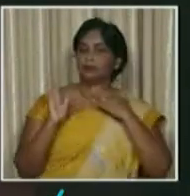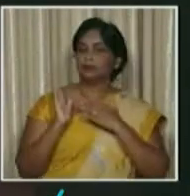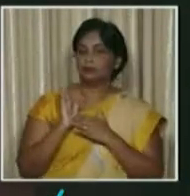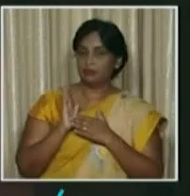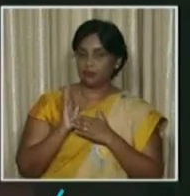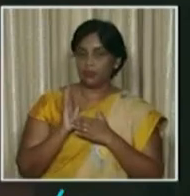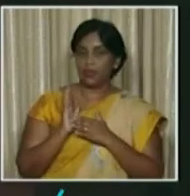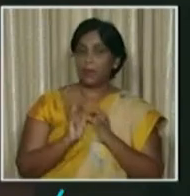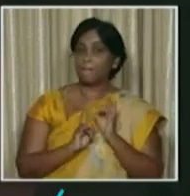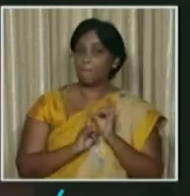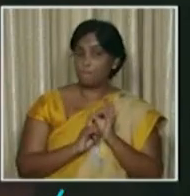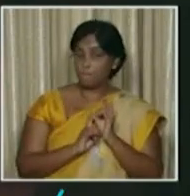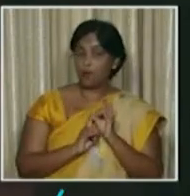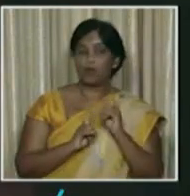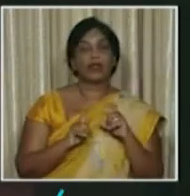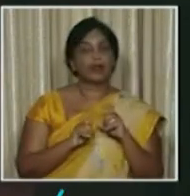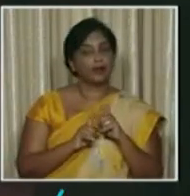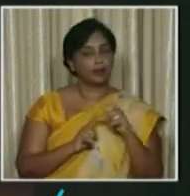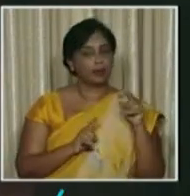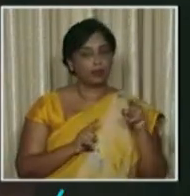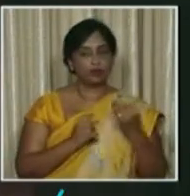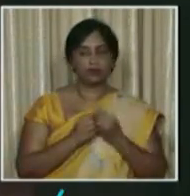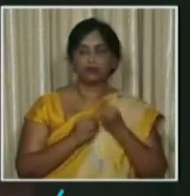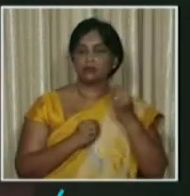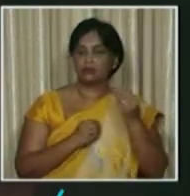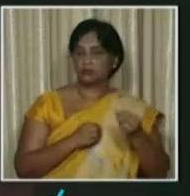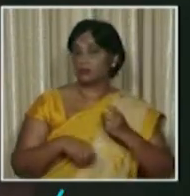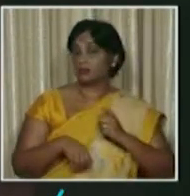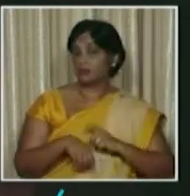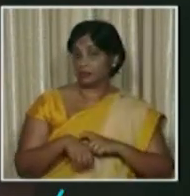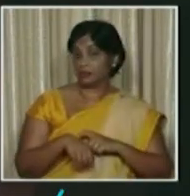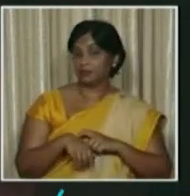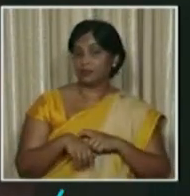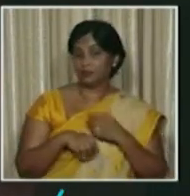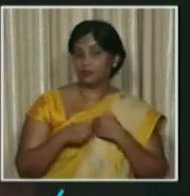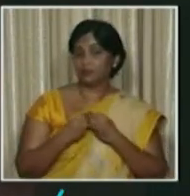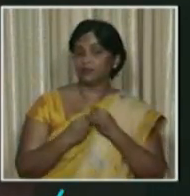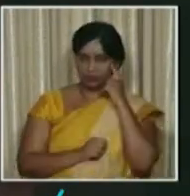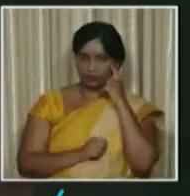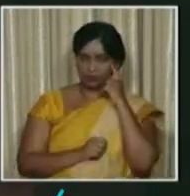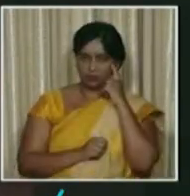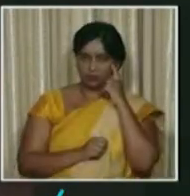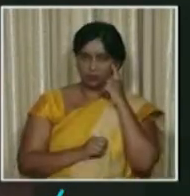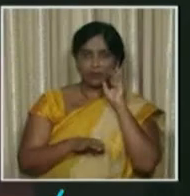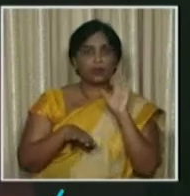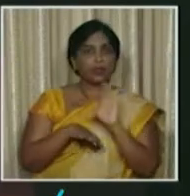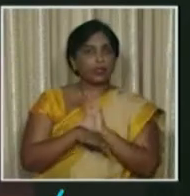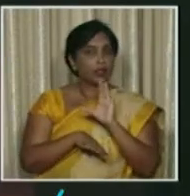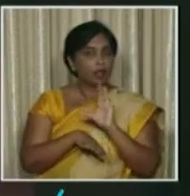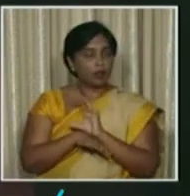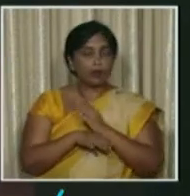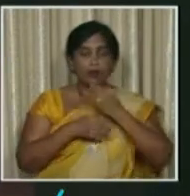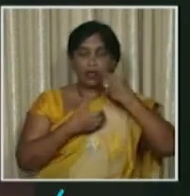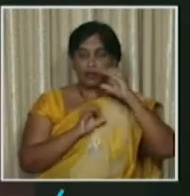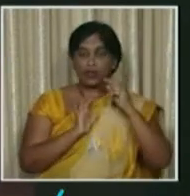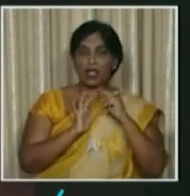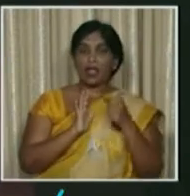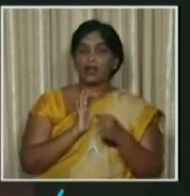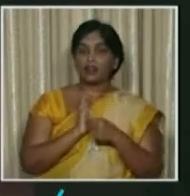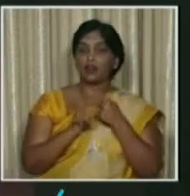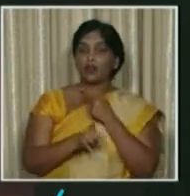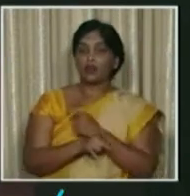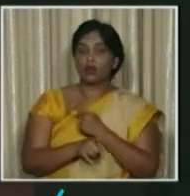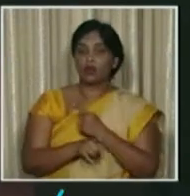ලක්ුණු පෞද්ගලික අධ්‍යාපනයක් තුළ ලබා දීමේ අවස්ථාව අපි ලබා දෙන්නට ඕන. කම්පියුටර් සයන්ස් IT